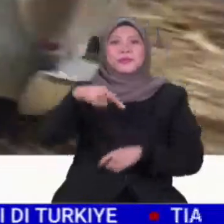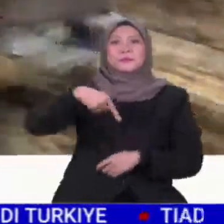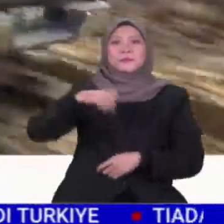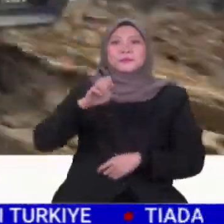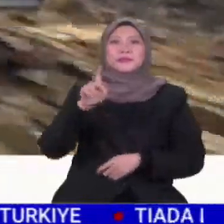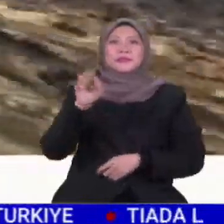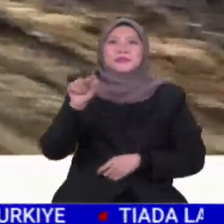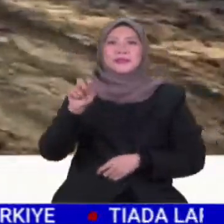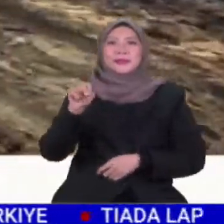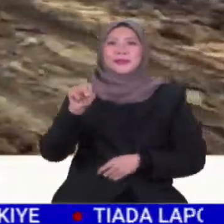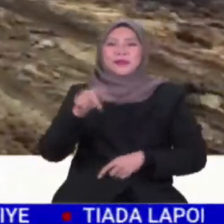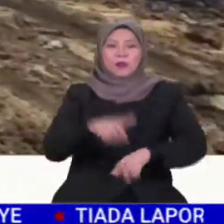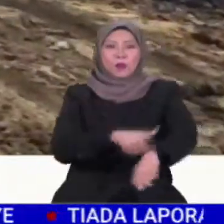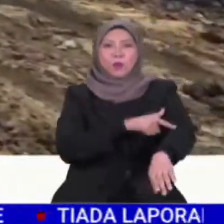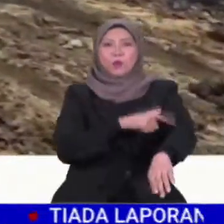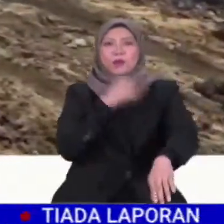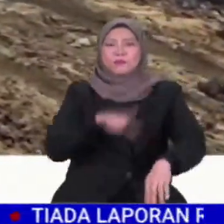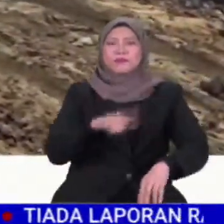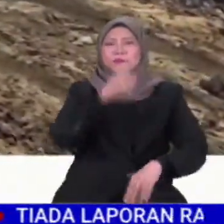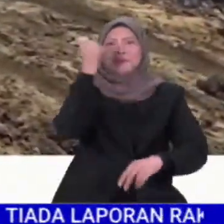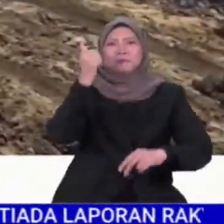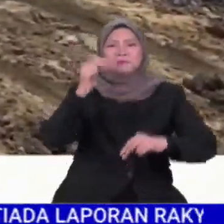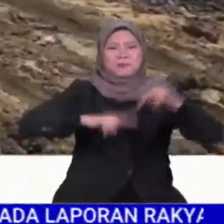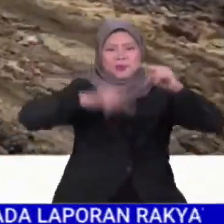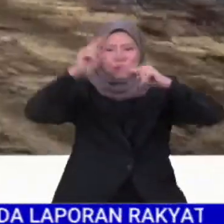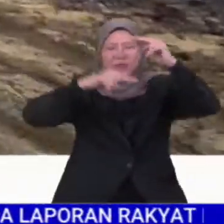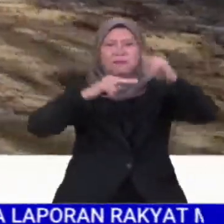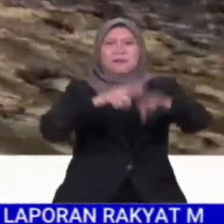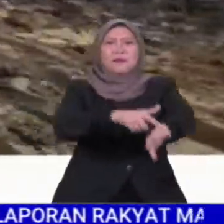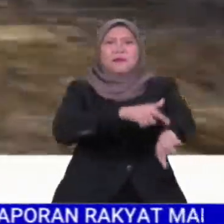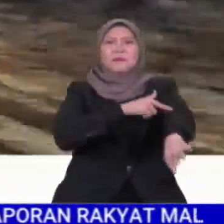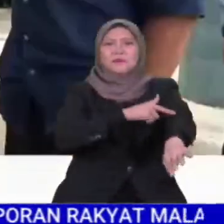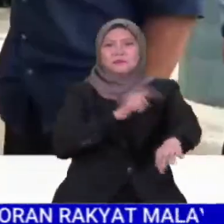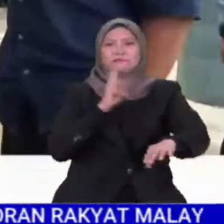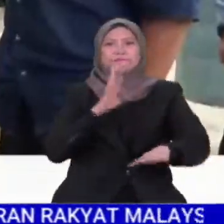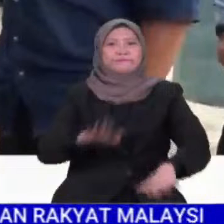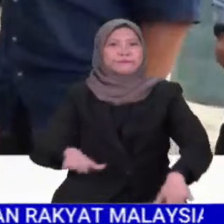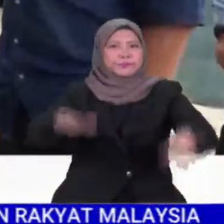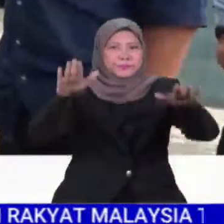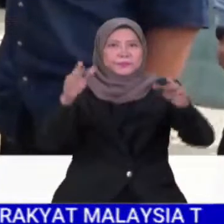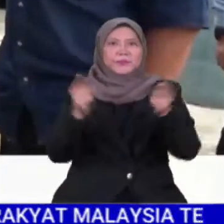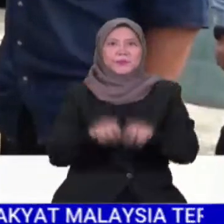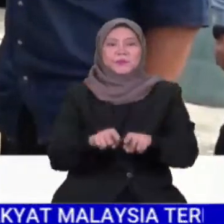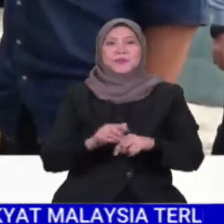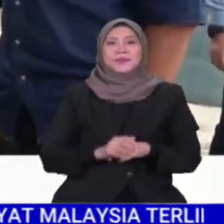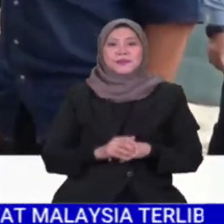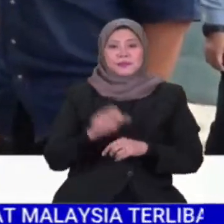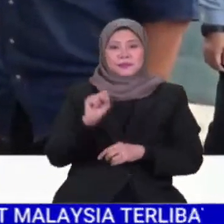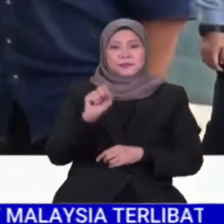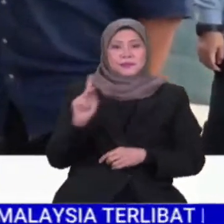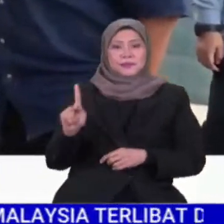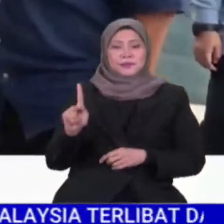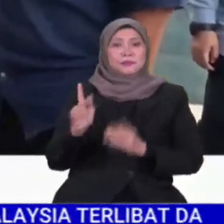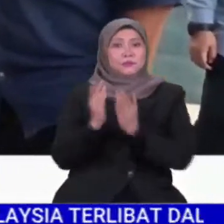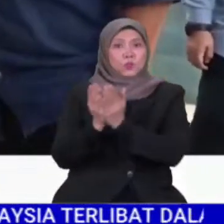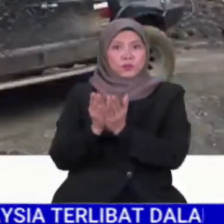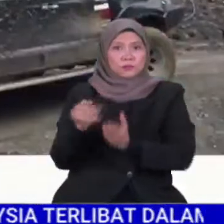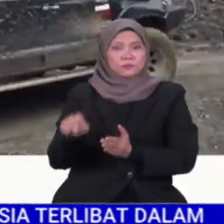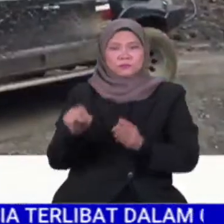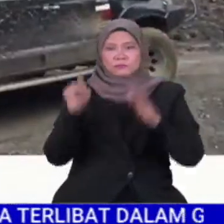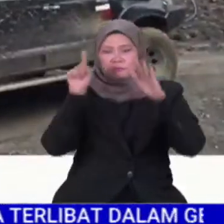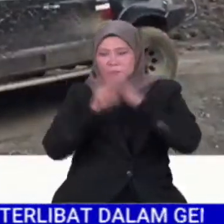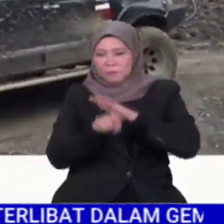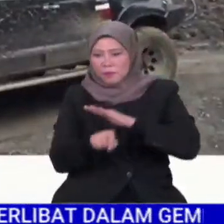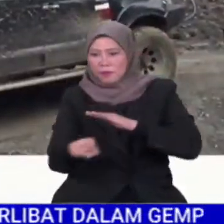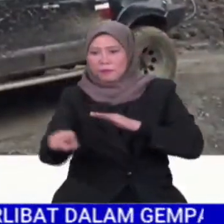Long Lama yang berdepan isu bangunan daif dan ancaman banjir. SK Long Pelutan merupakan sekolah kategori